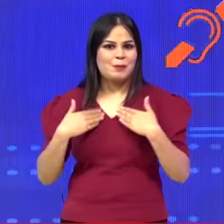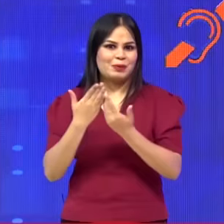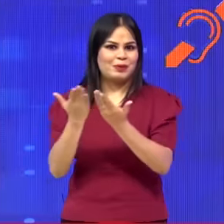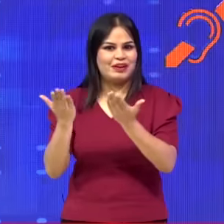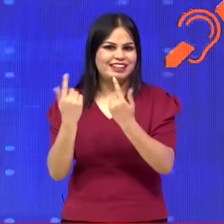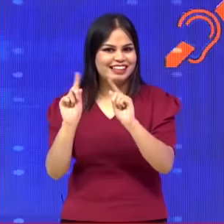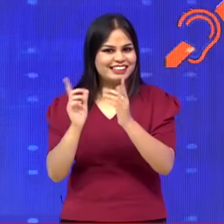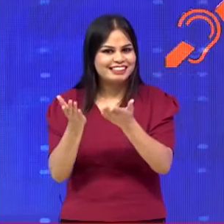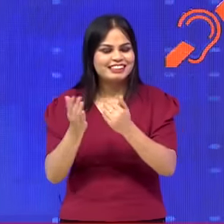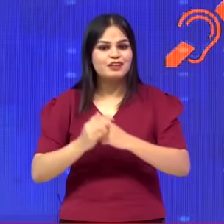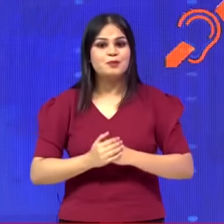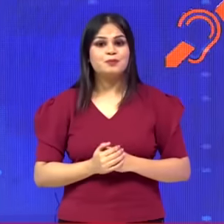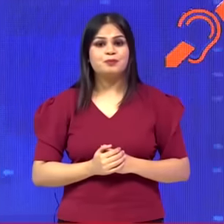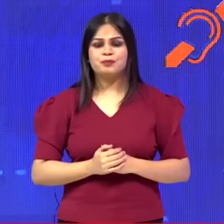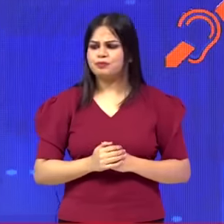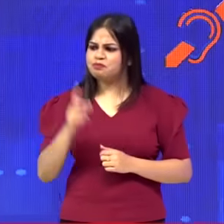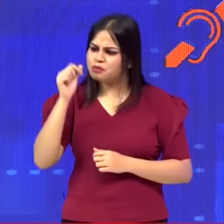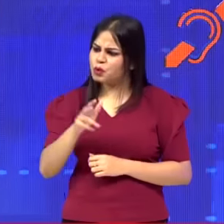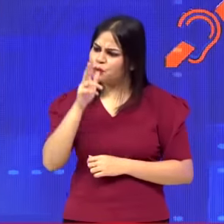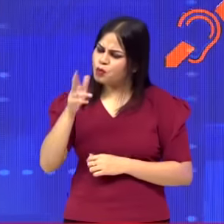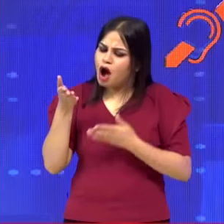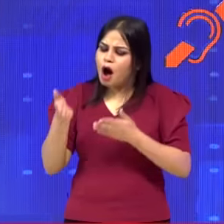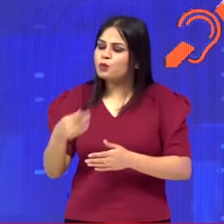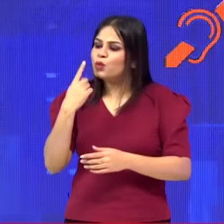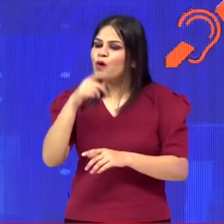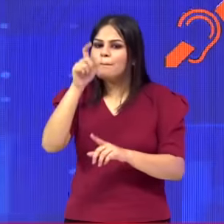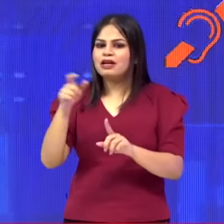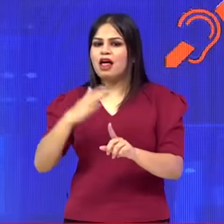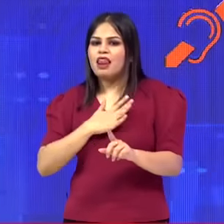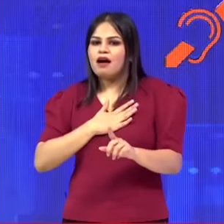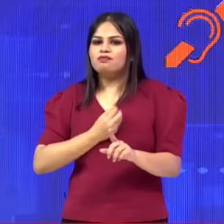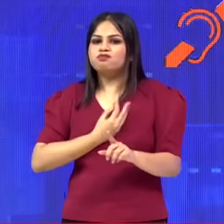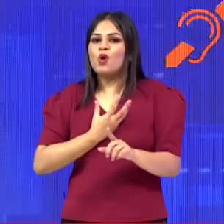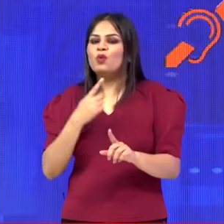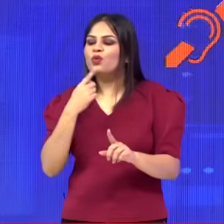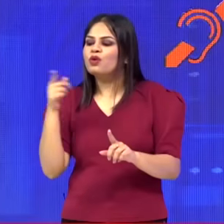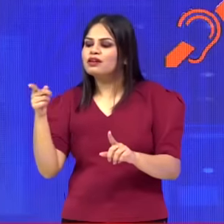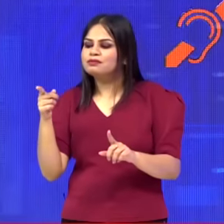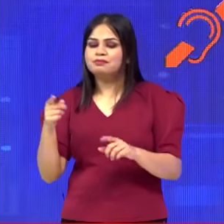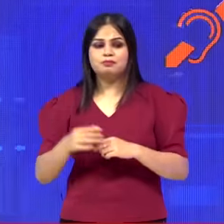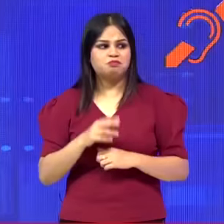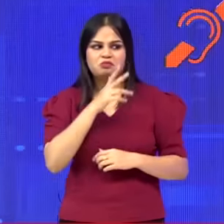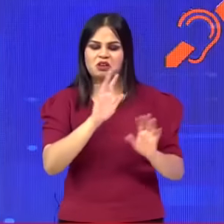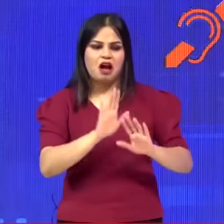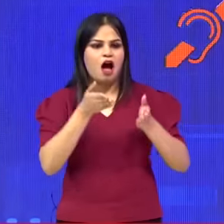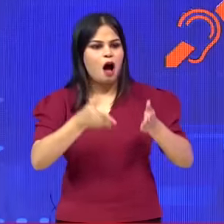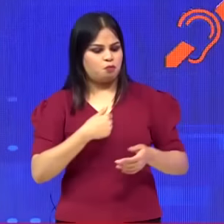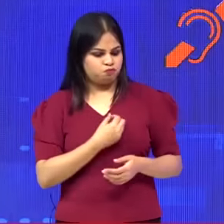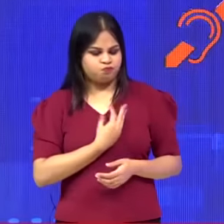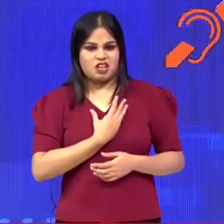तो आजकल कौन है जान और किससे किया हुआ है कमिटमेंट? सर से भाई हूँ आजकल मैं.